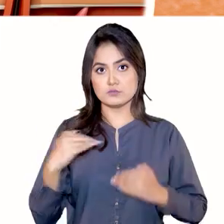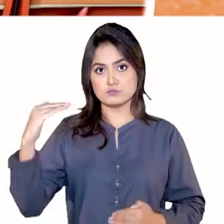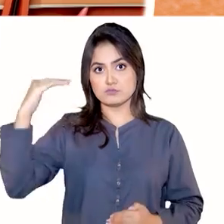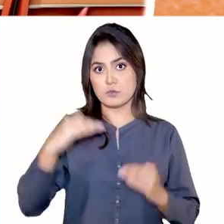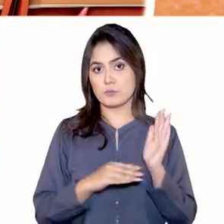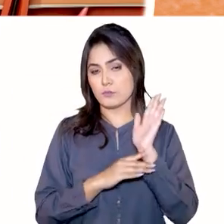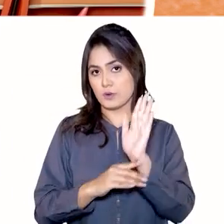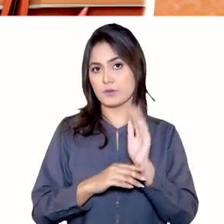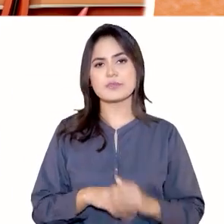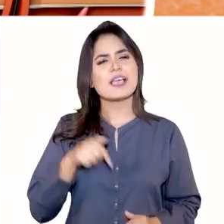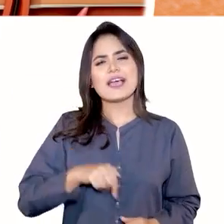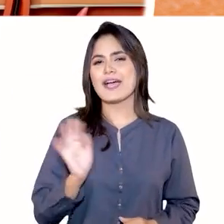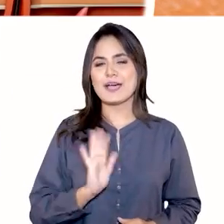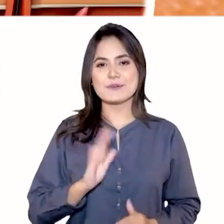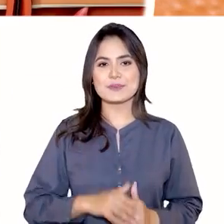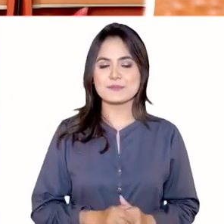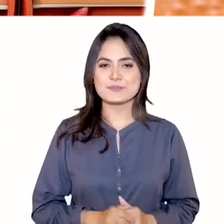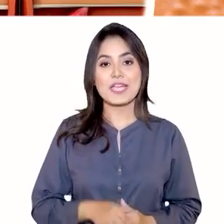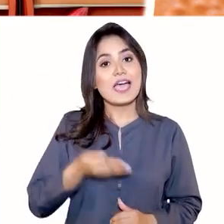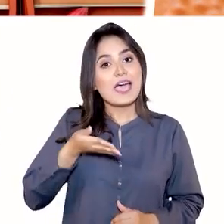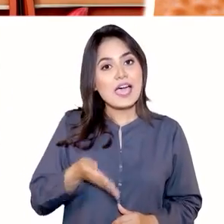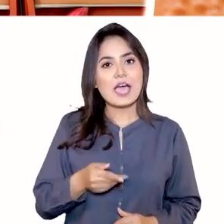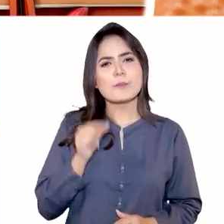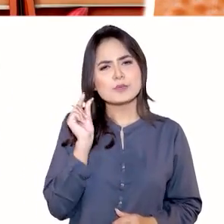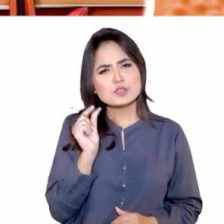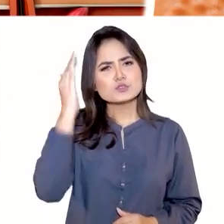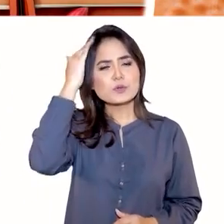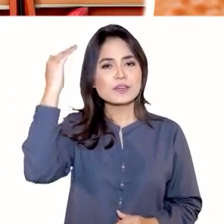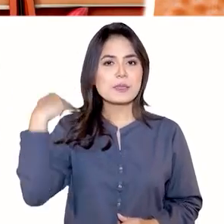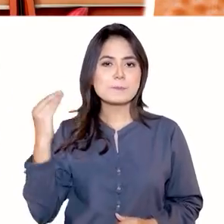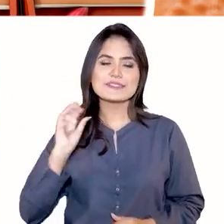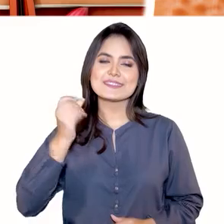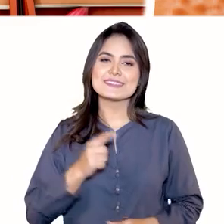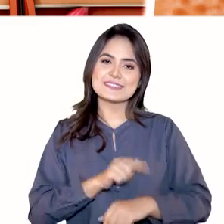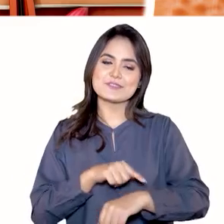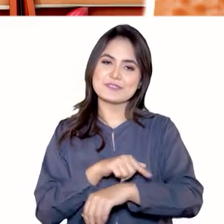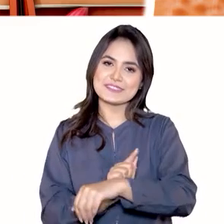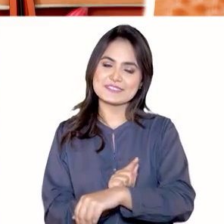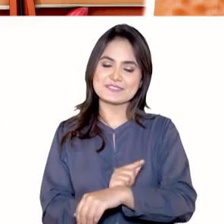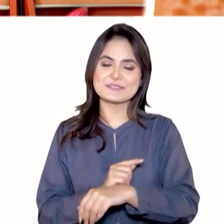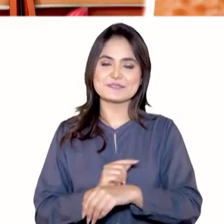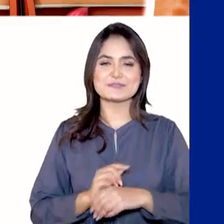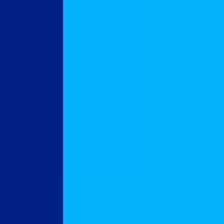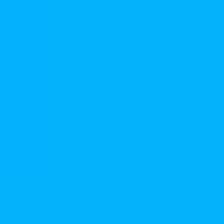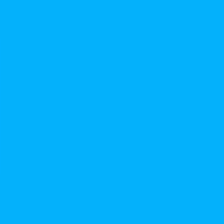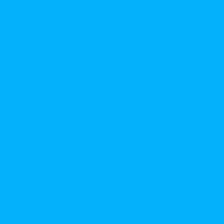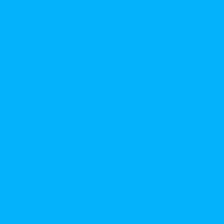थे। ताहम अब ऐसा नहीं होता। आजकल इंसानों में इन छोटे मसल्स की वजह से सिर्फ रोंगटे ही खड़े होते हैं।